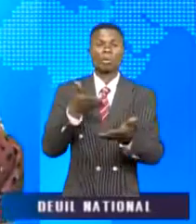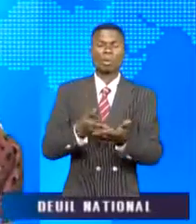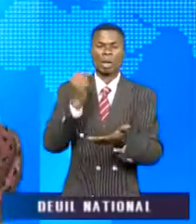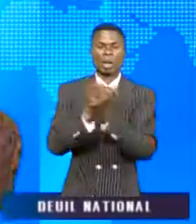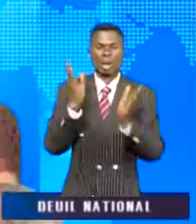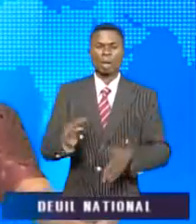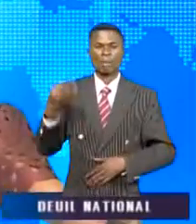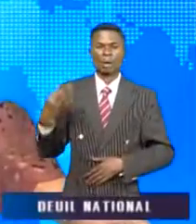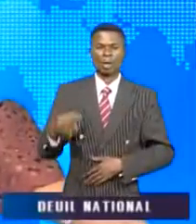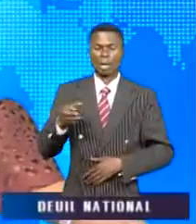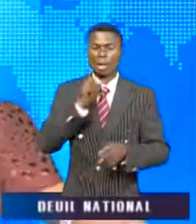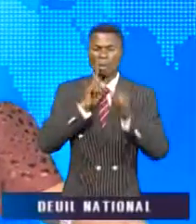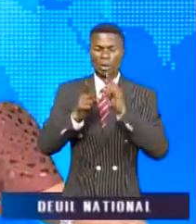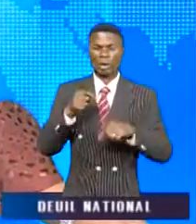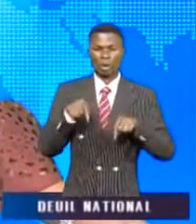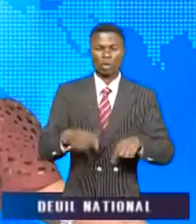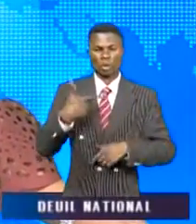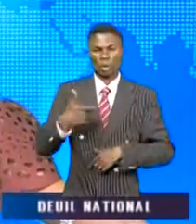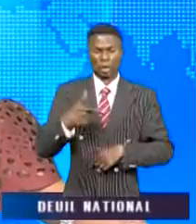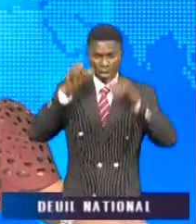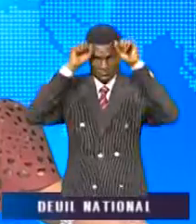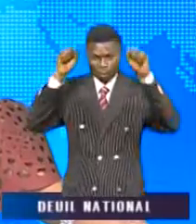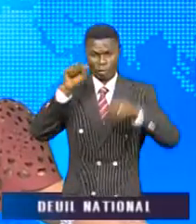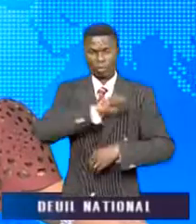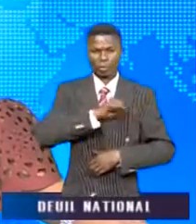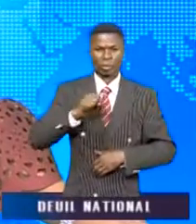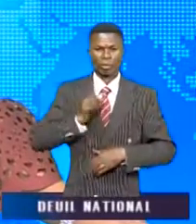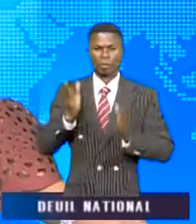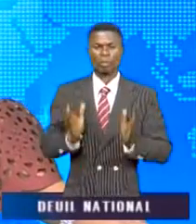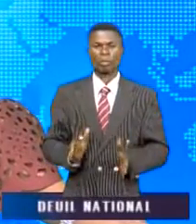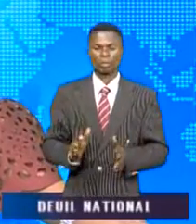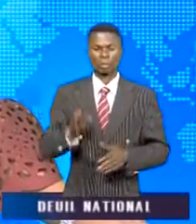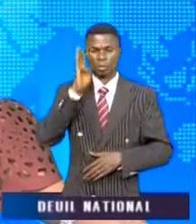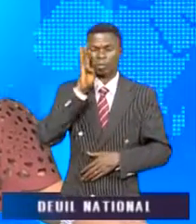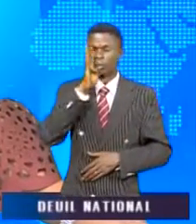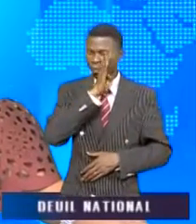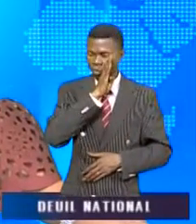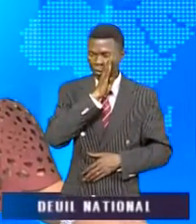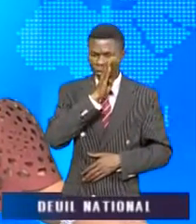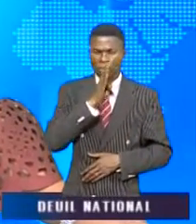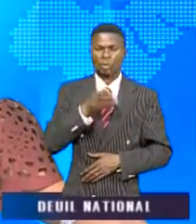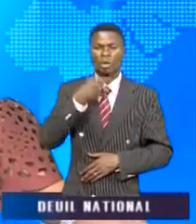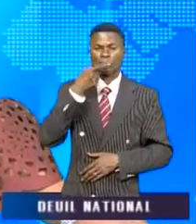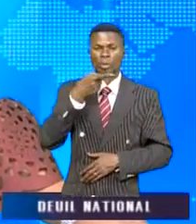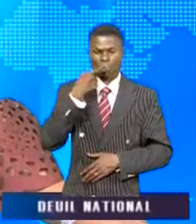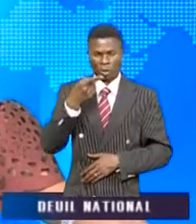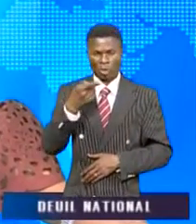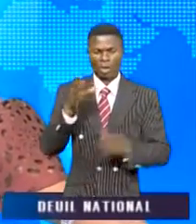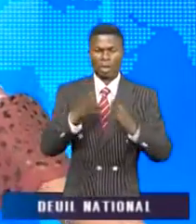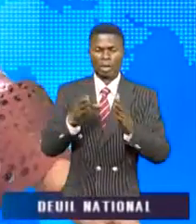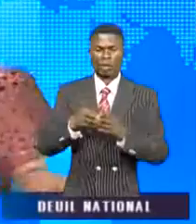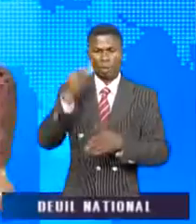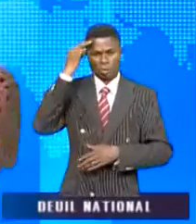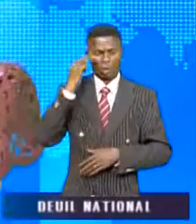de France a échangé ce mardi avec le président du Sénat, Modeste Baat Loukoubou, qui a par la suite conféré avec le